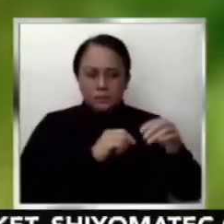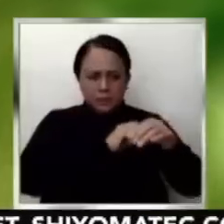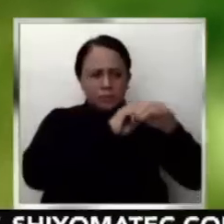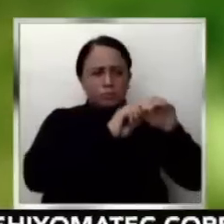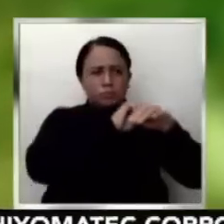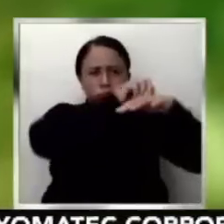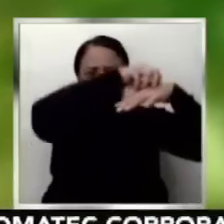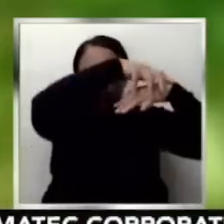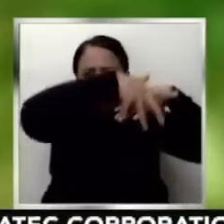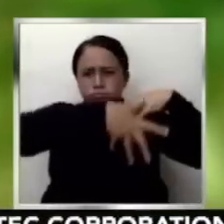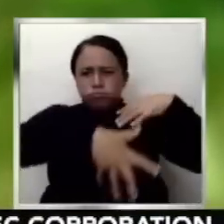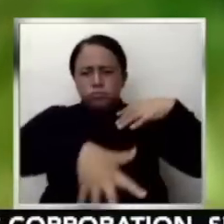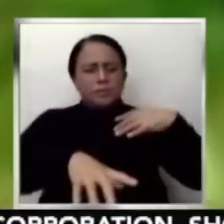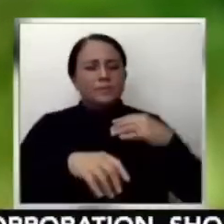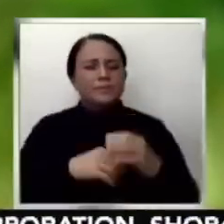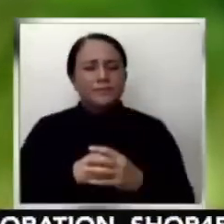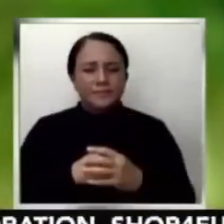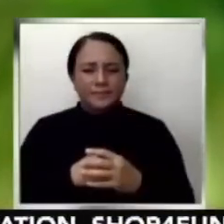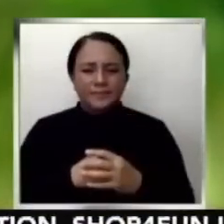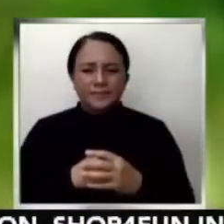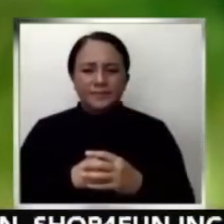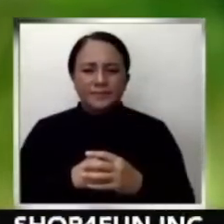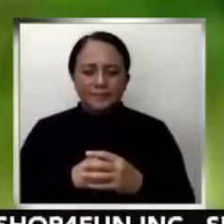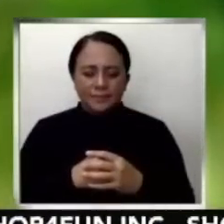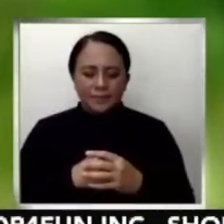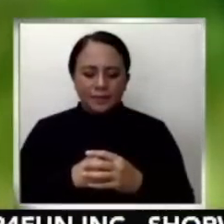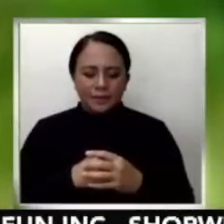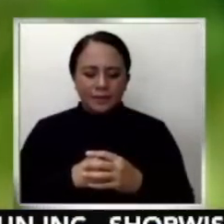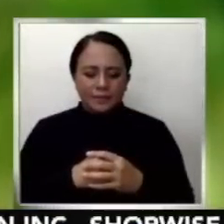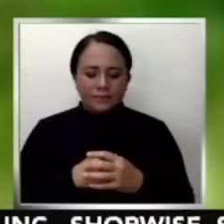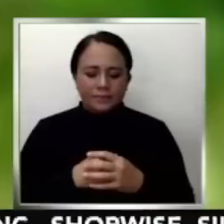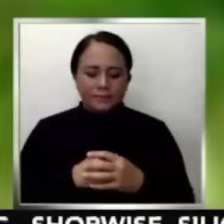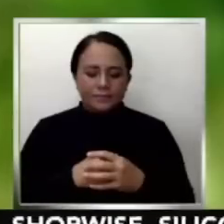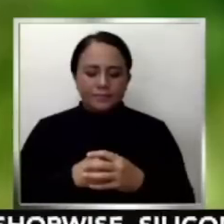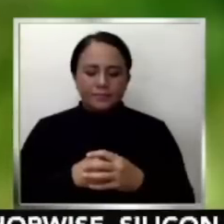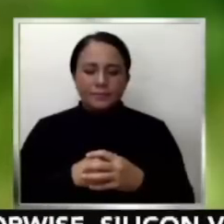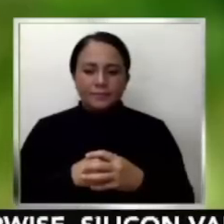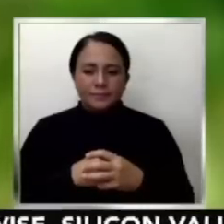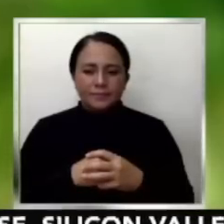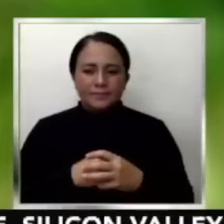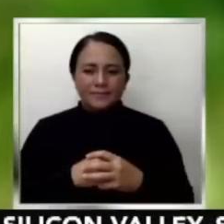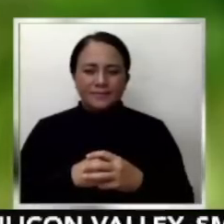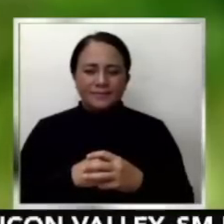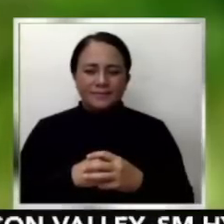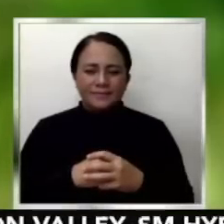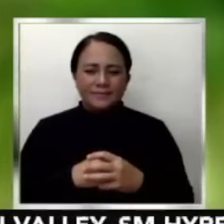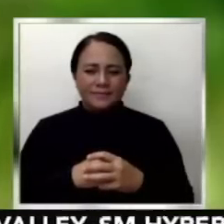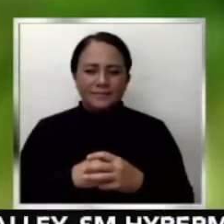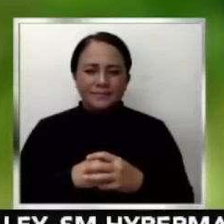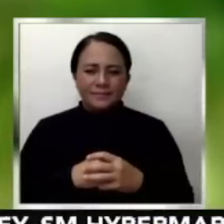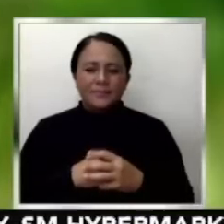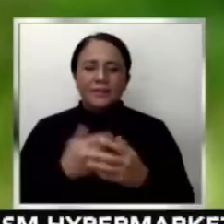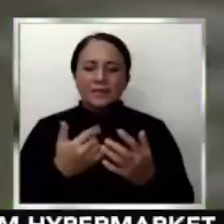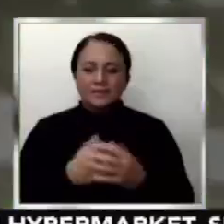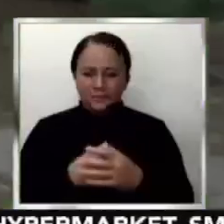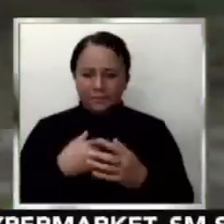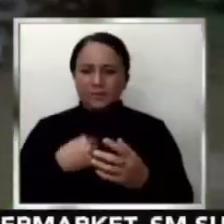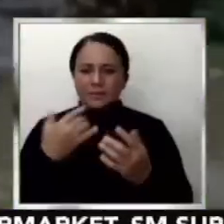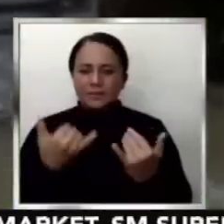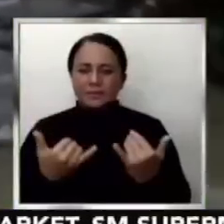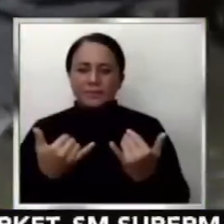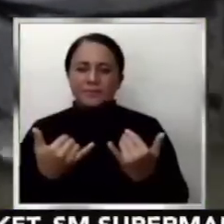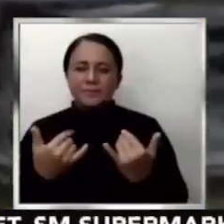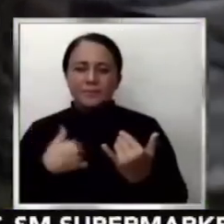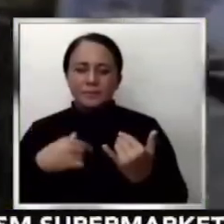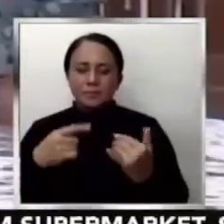ng Nor Zagaray, Angat, San Rafael, Bustos, Baliwag, Pulilan, Plaridel at Hagonoy. Pero hindi